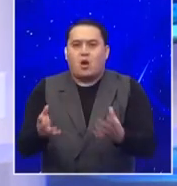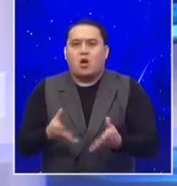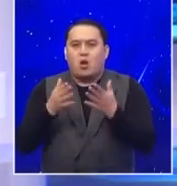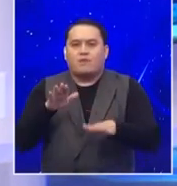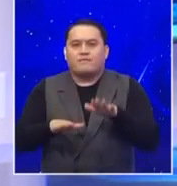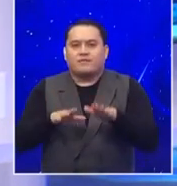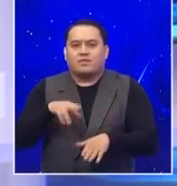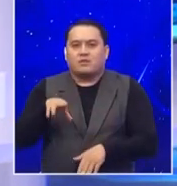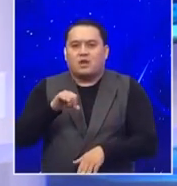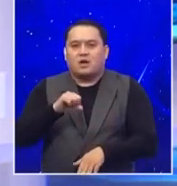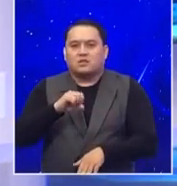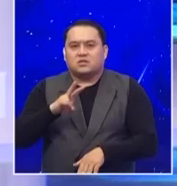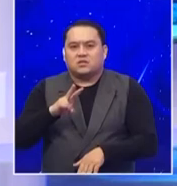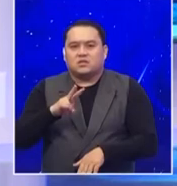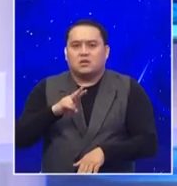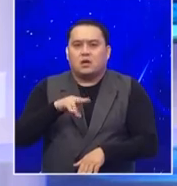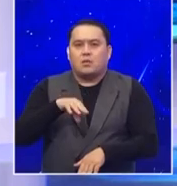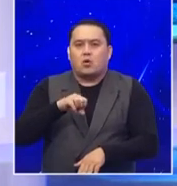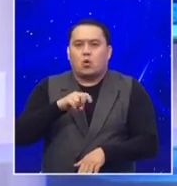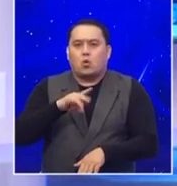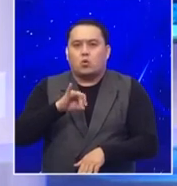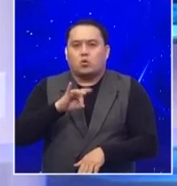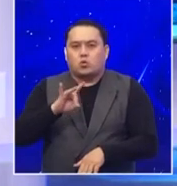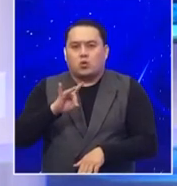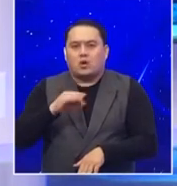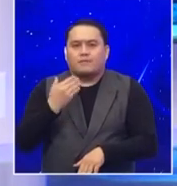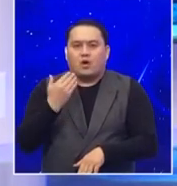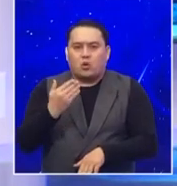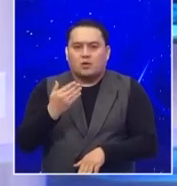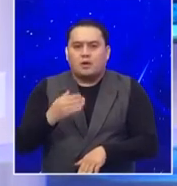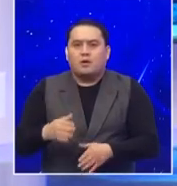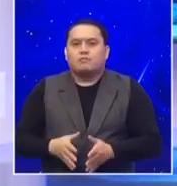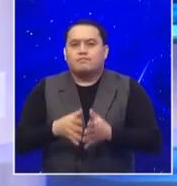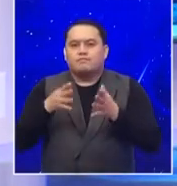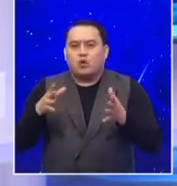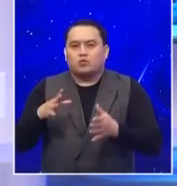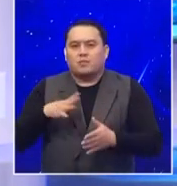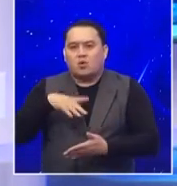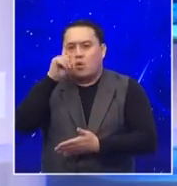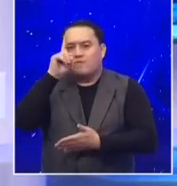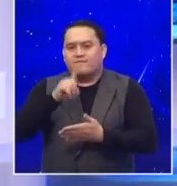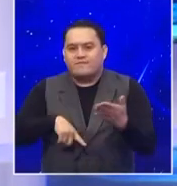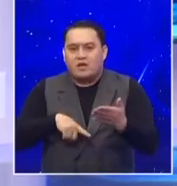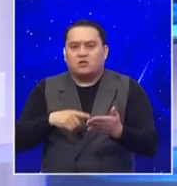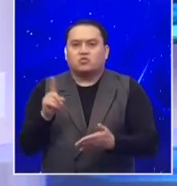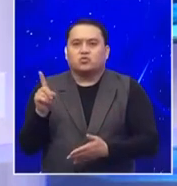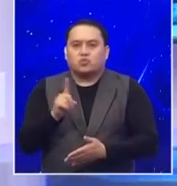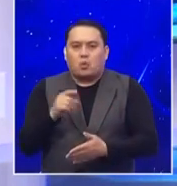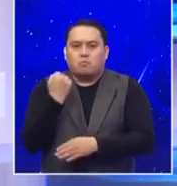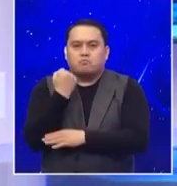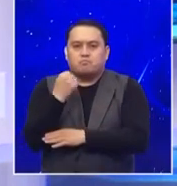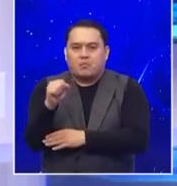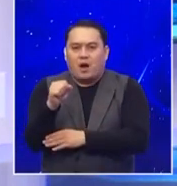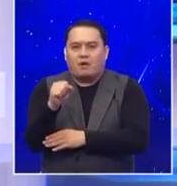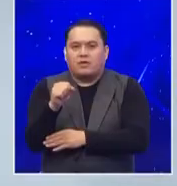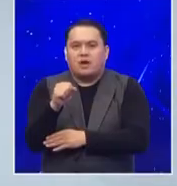весе сразились первый номер рейтинга Дастин Порье и звезда промоушена Конор Макгрегор. Большинство были уверены в